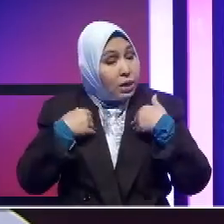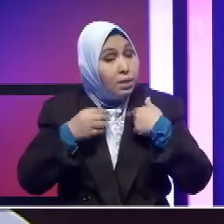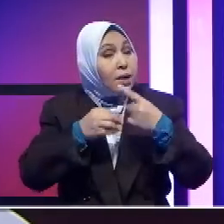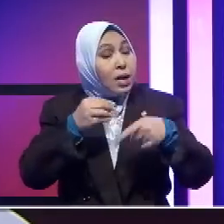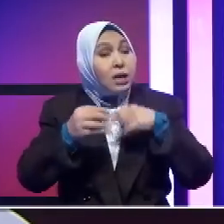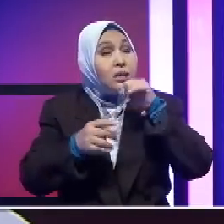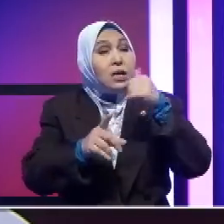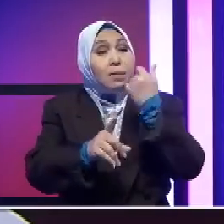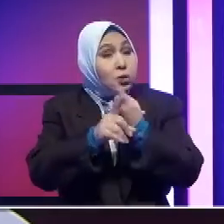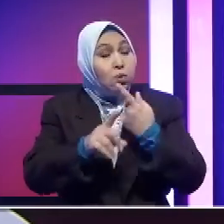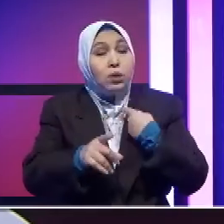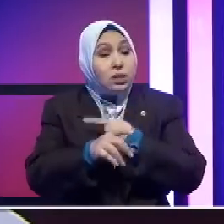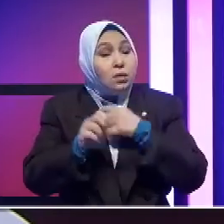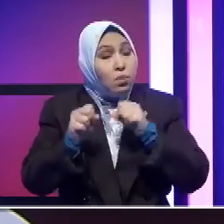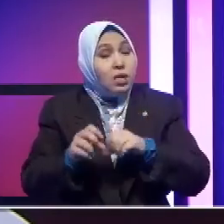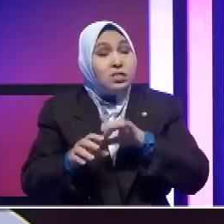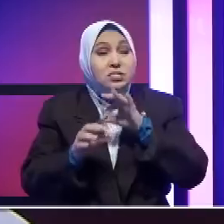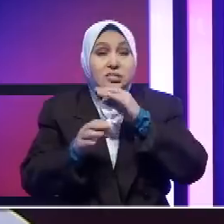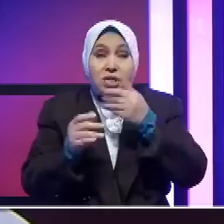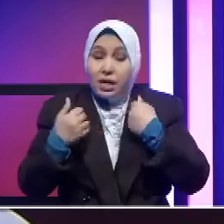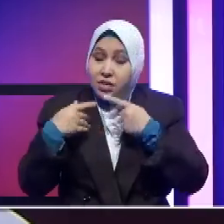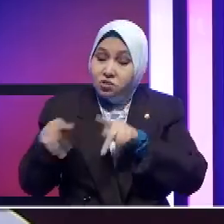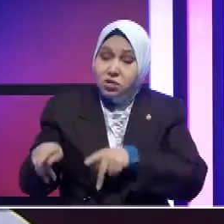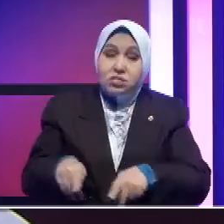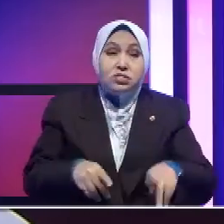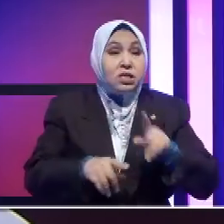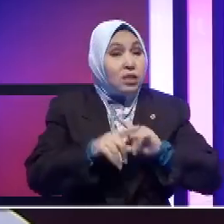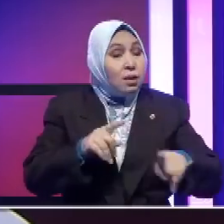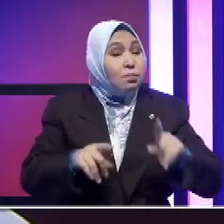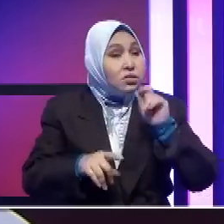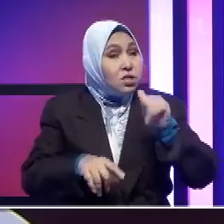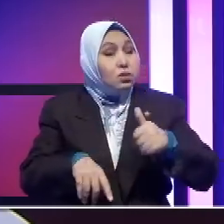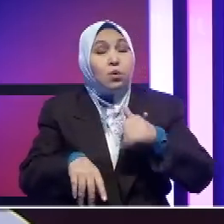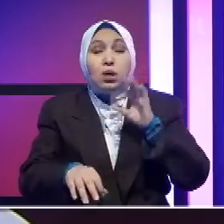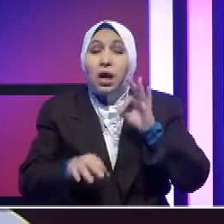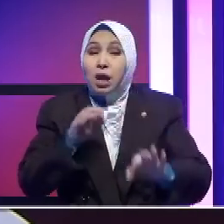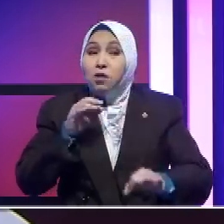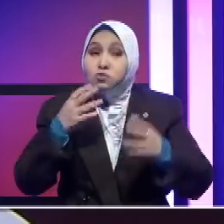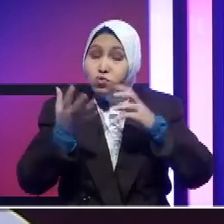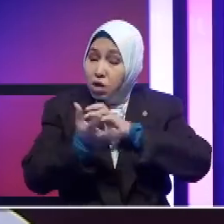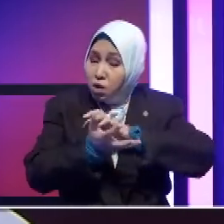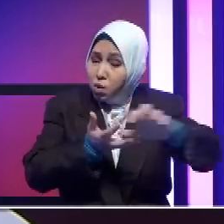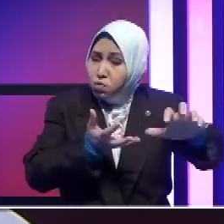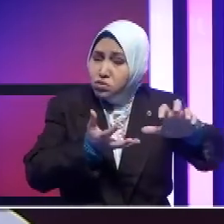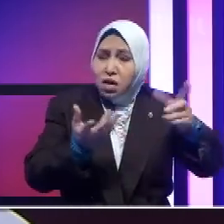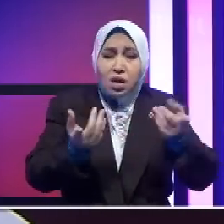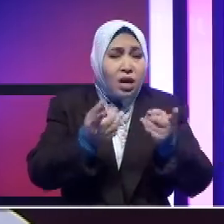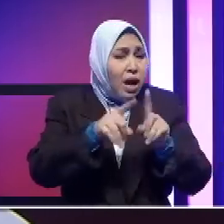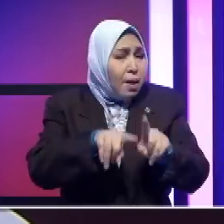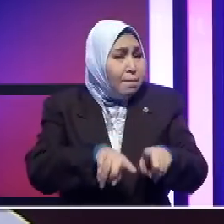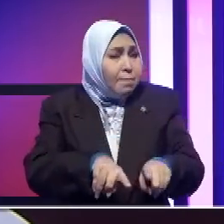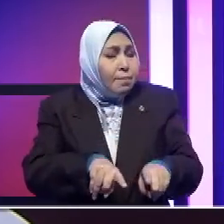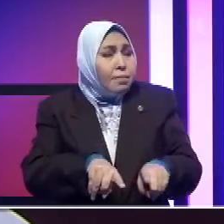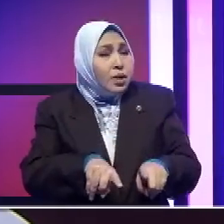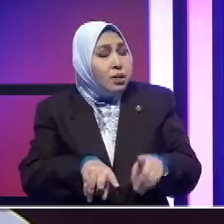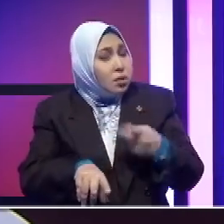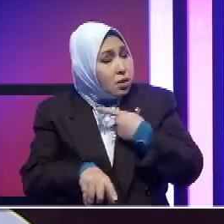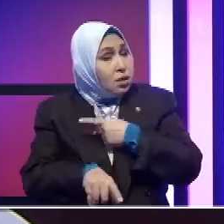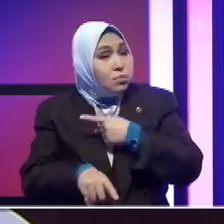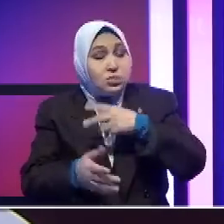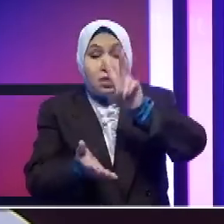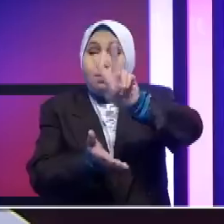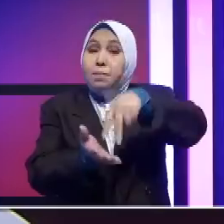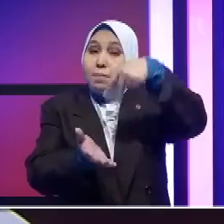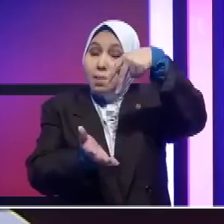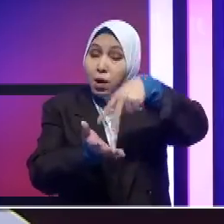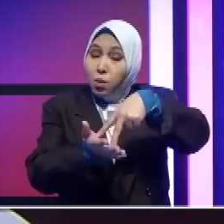betul kita boleh senyaplah, kalau ada strategi ke apa ke, tapi satu masa kalau sudah kerosakan berlaku, ya, maka kita kena bangkit.